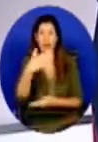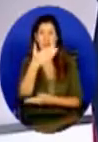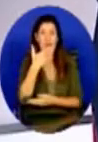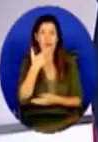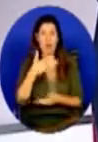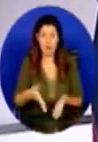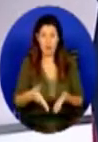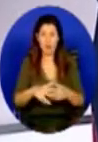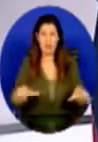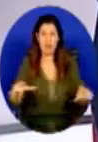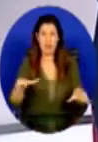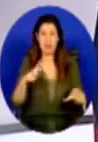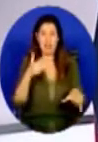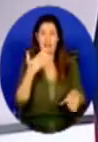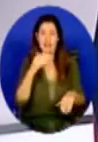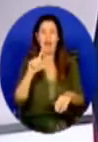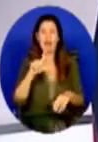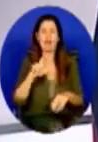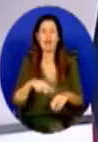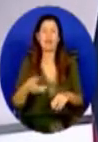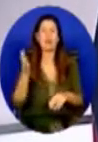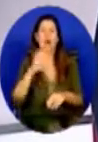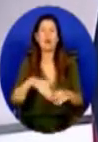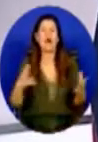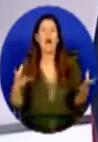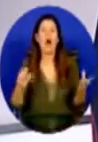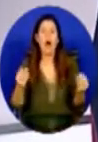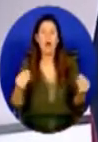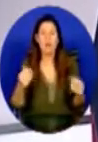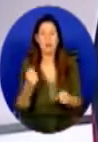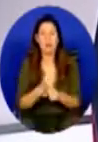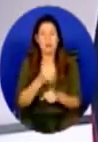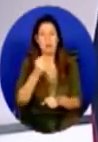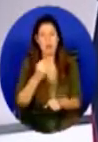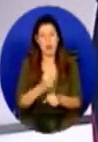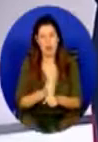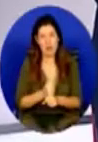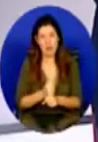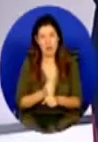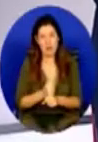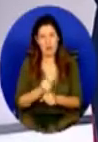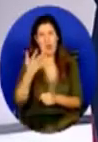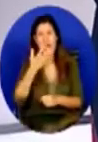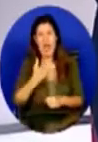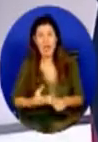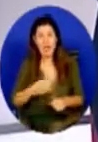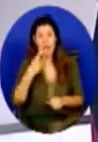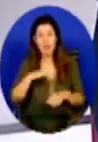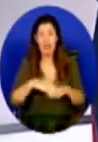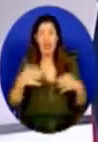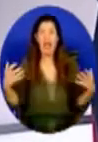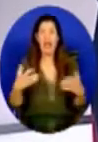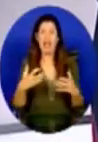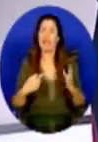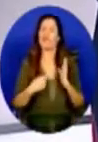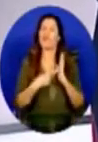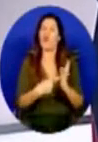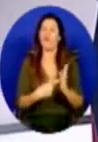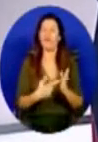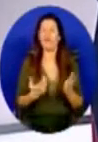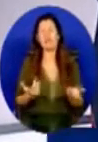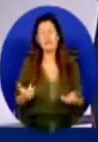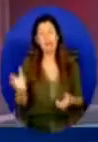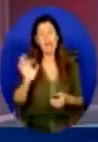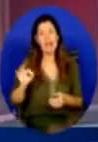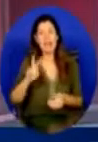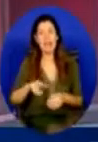הרבה משימות אחרות. הרצל דיבר על חברת מופת. כן. ואנחנו בדרך לשם, יש לנו עוד הרבה מה לעשות. רגע, לפני שנדבר